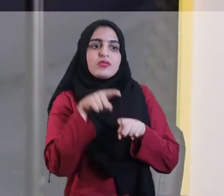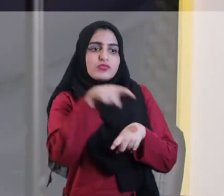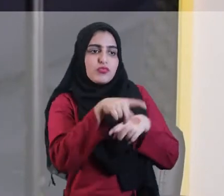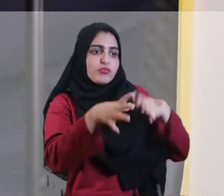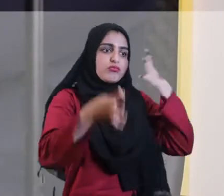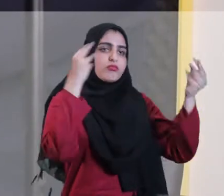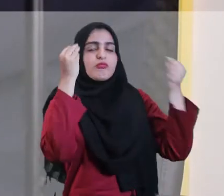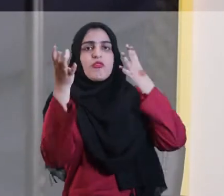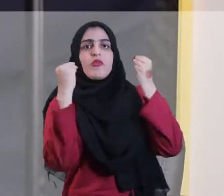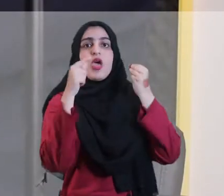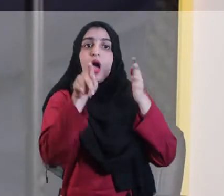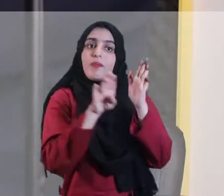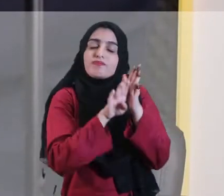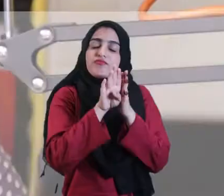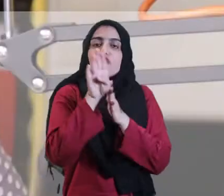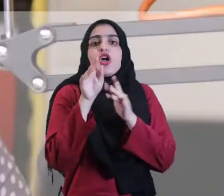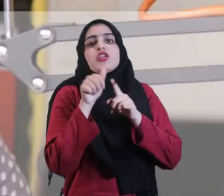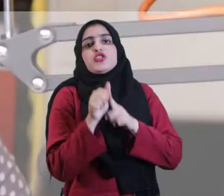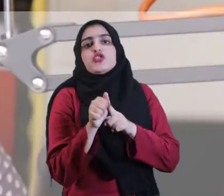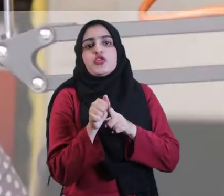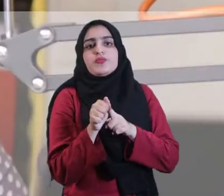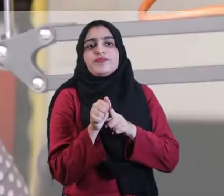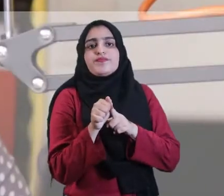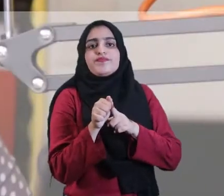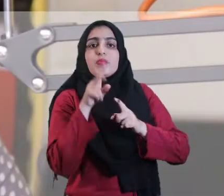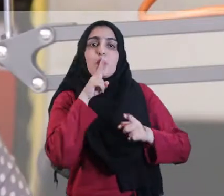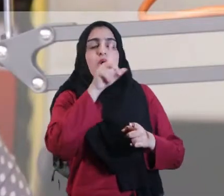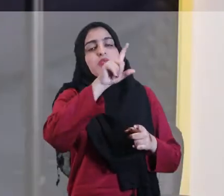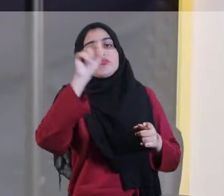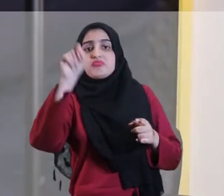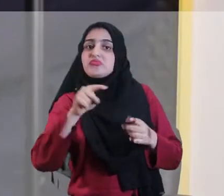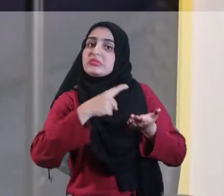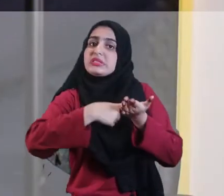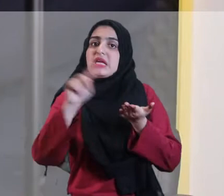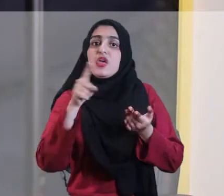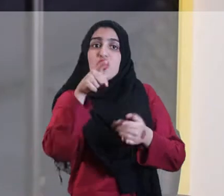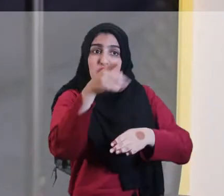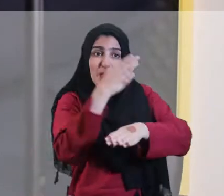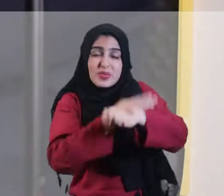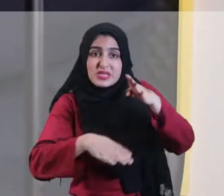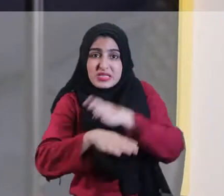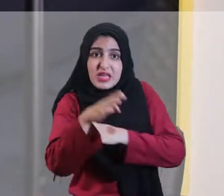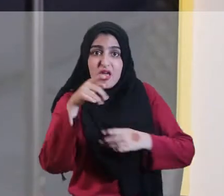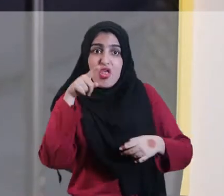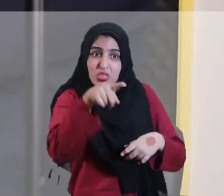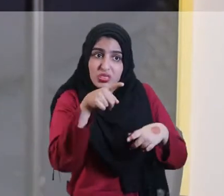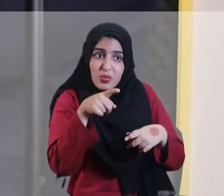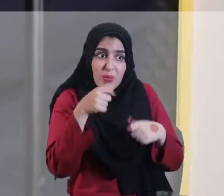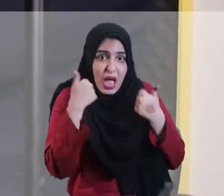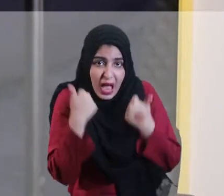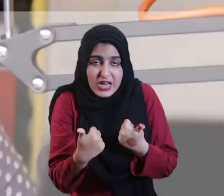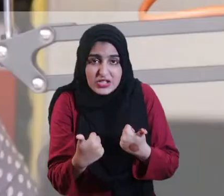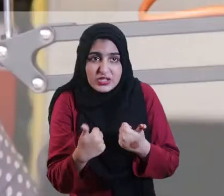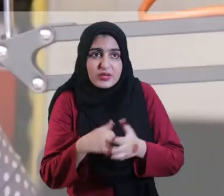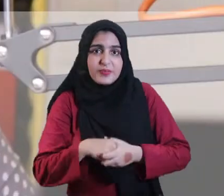समथिंग टो कीप गोइंग थ्रू यूज दिस थैंक यू